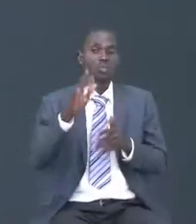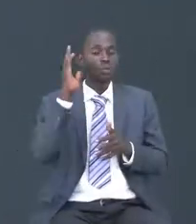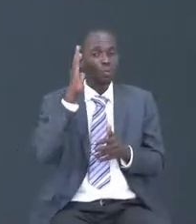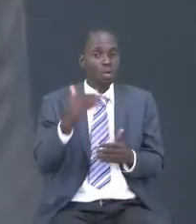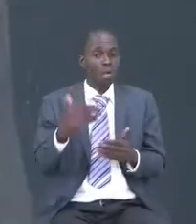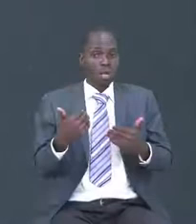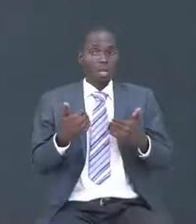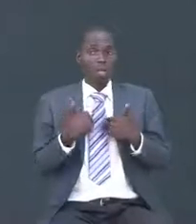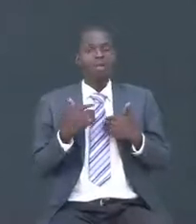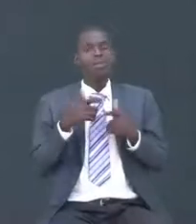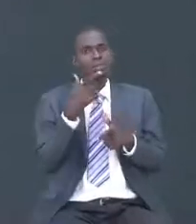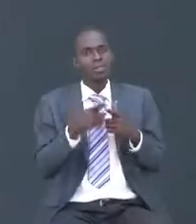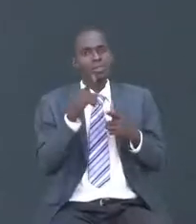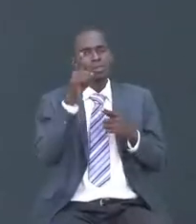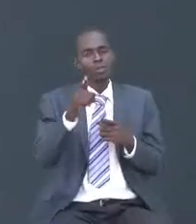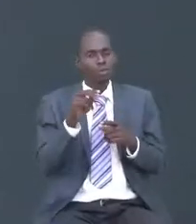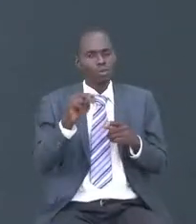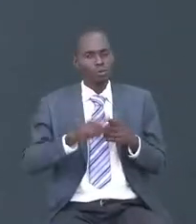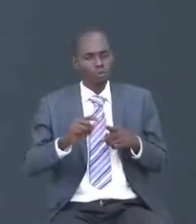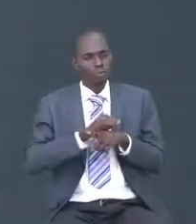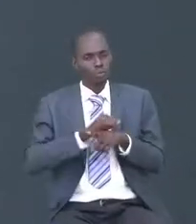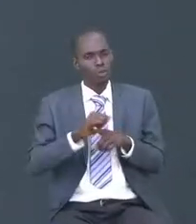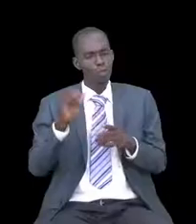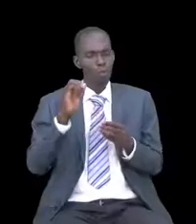vises, comment puis-je apprendre?